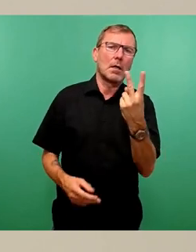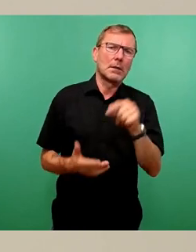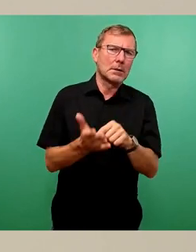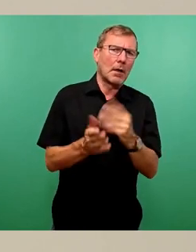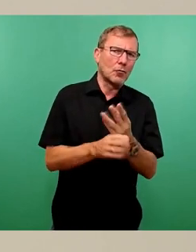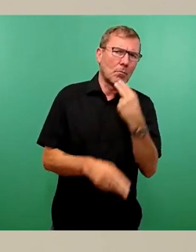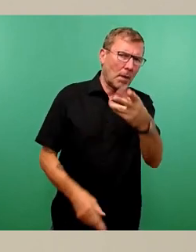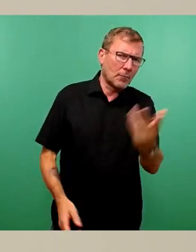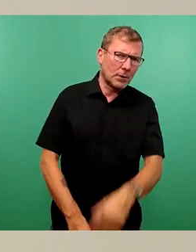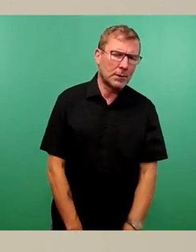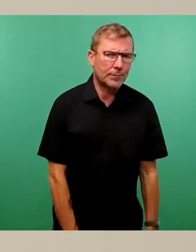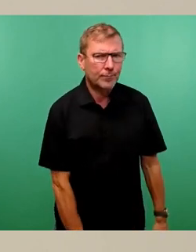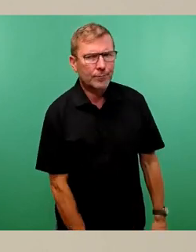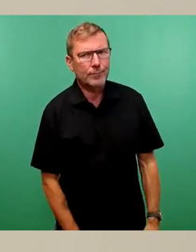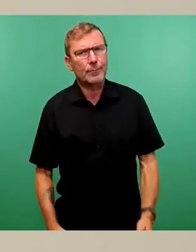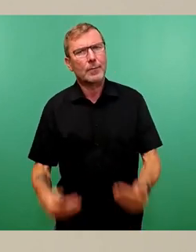Vielen Dank.